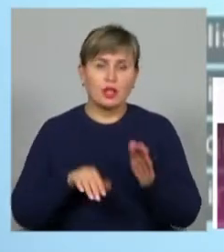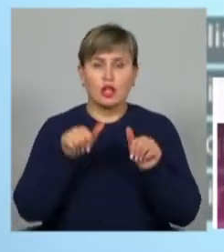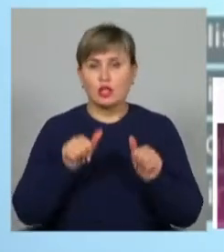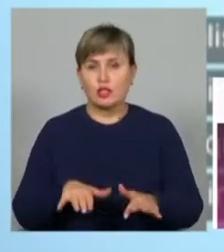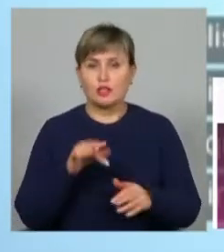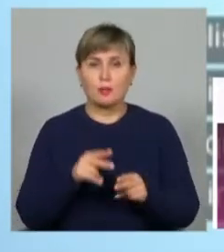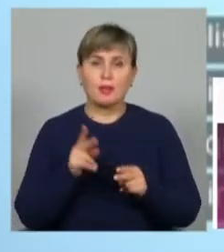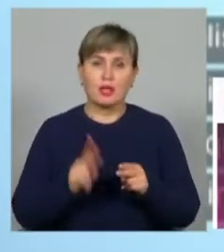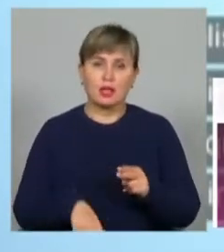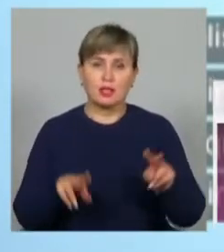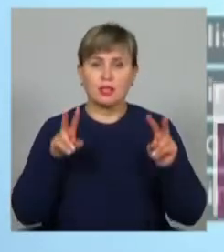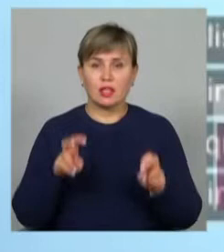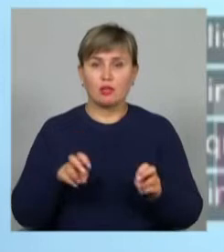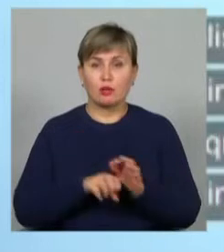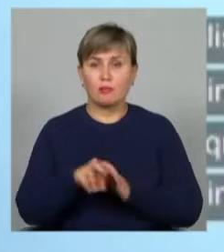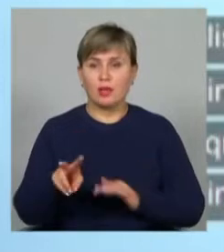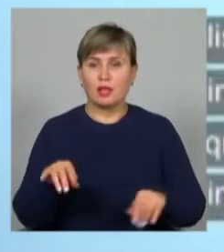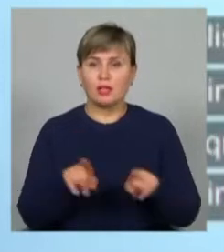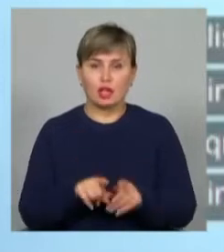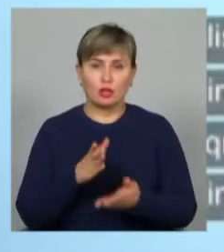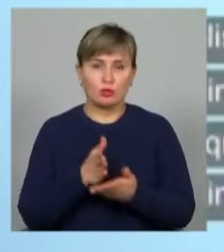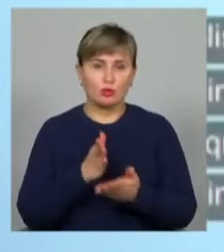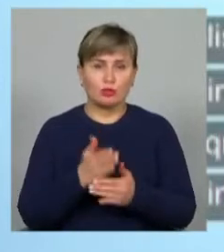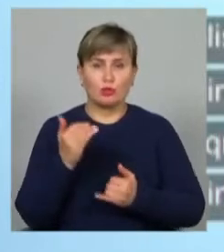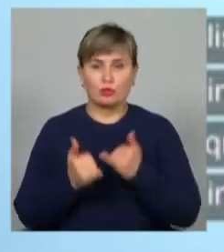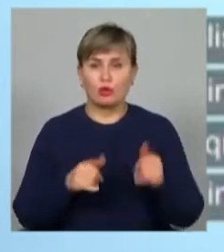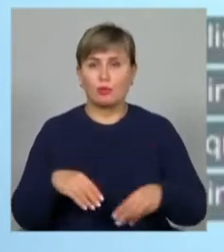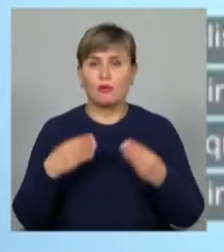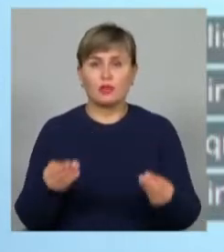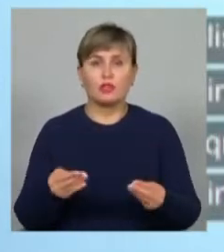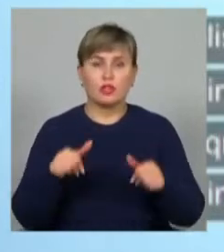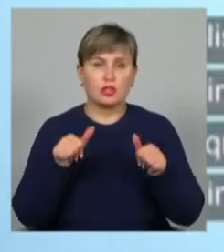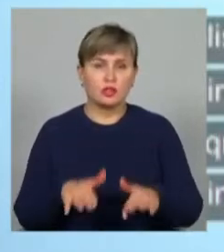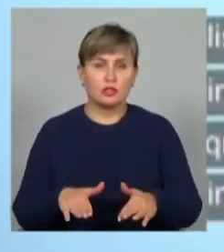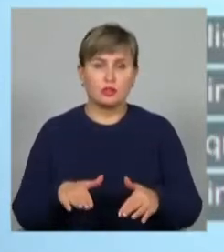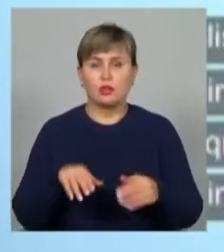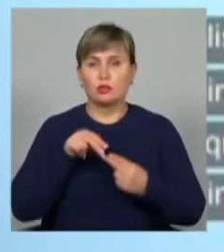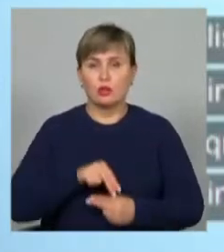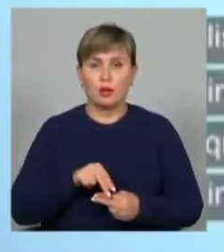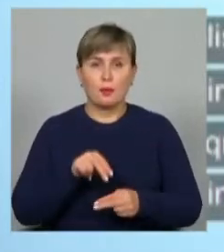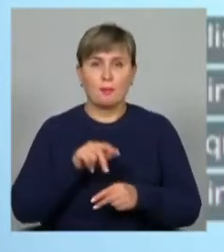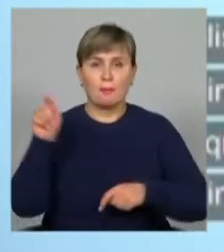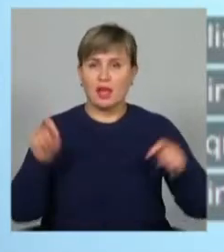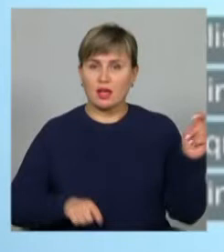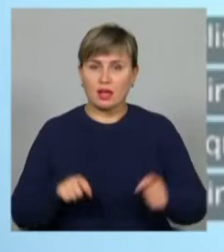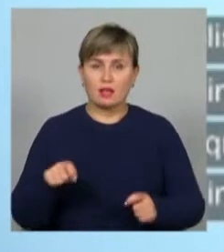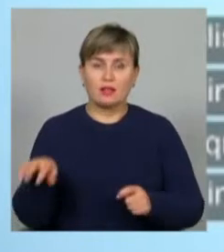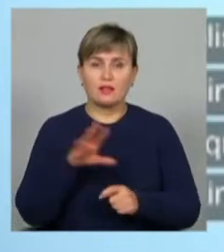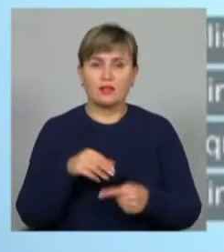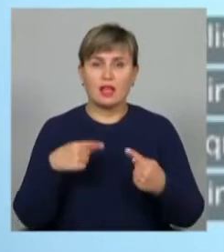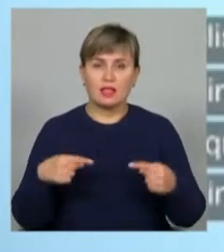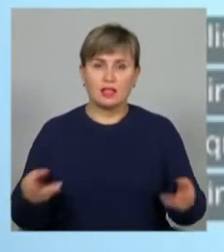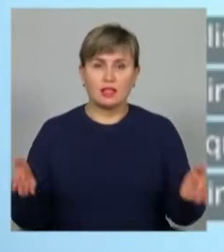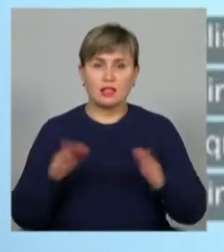и прекращение статуса беженца. Также существует услуга по выдаче разрешений трудовым иммигрантам. Все остальные виды разрешений на работу